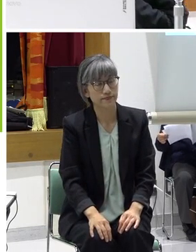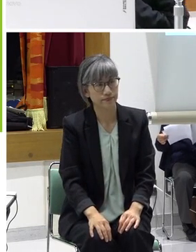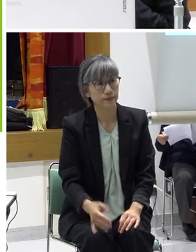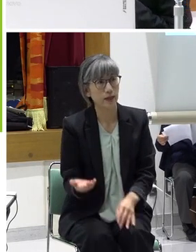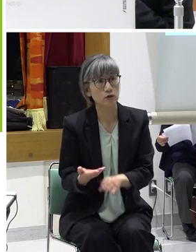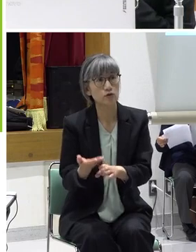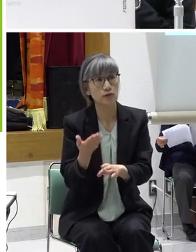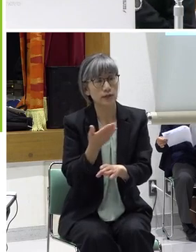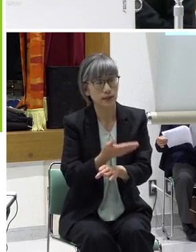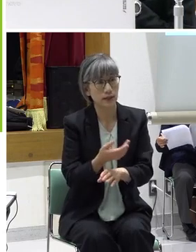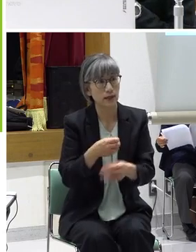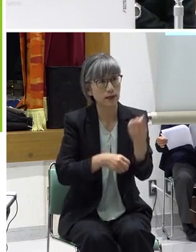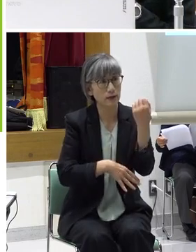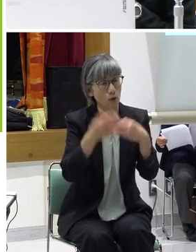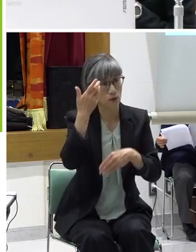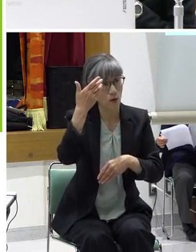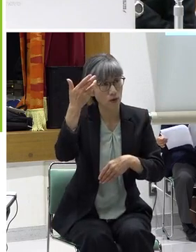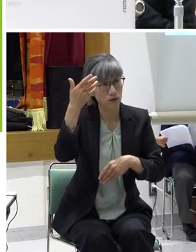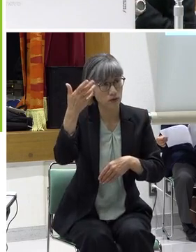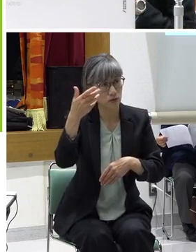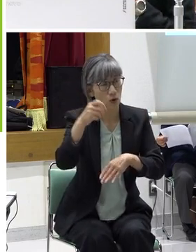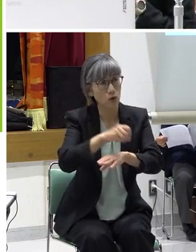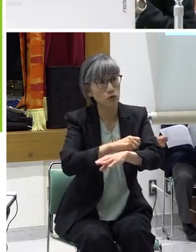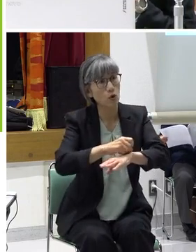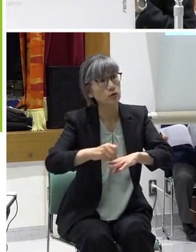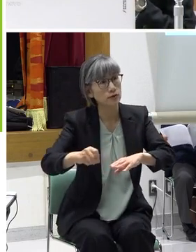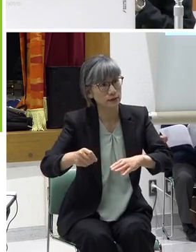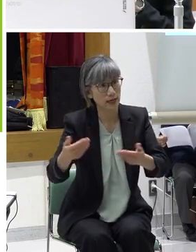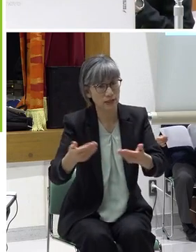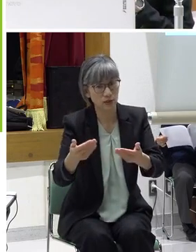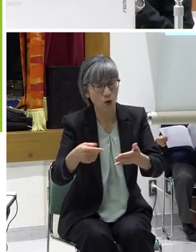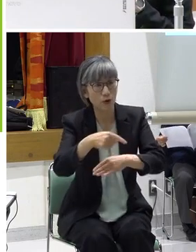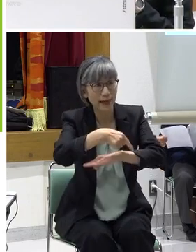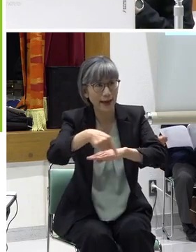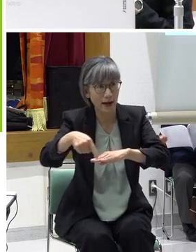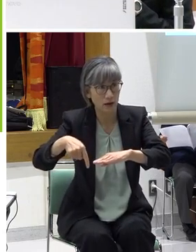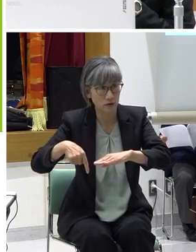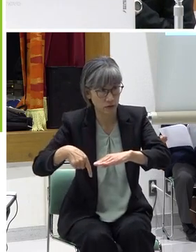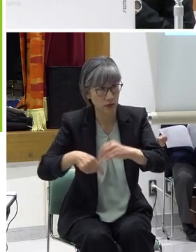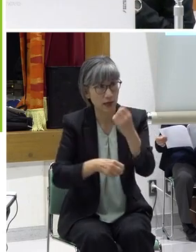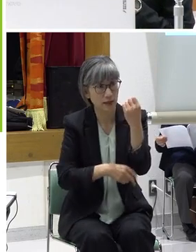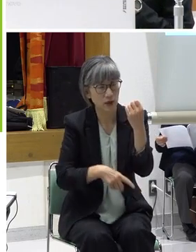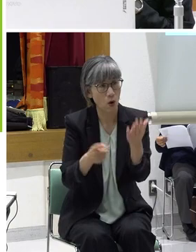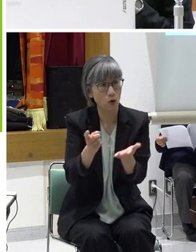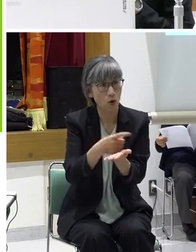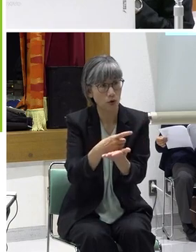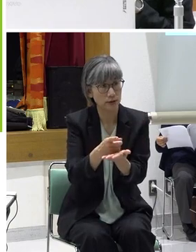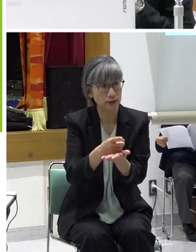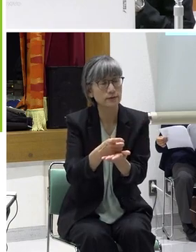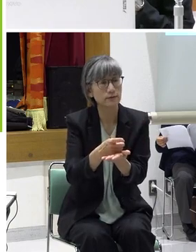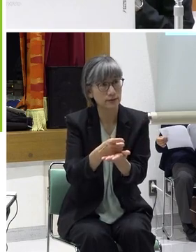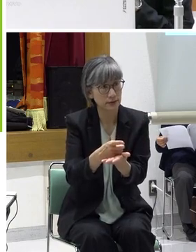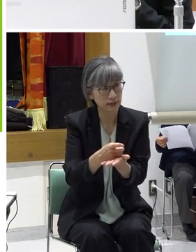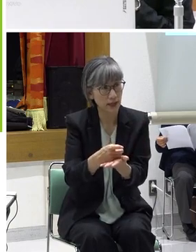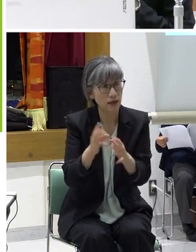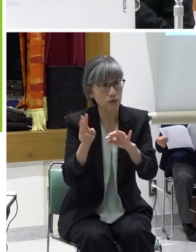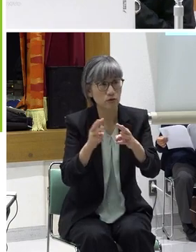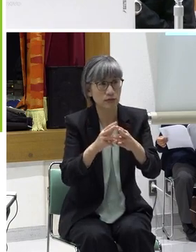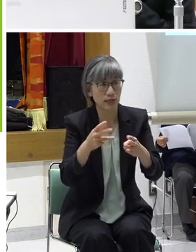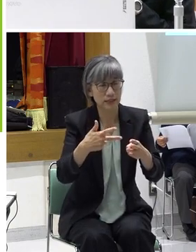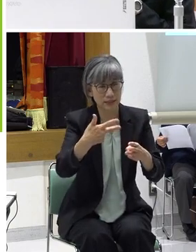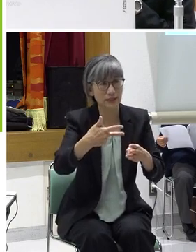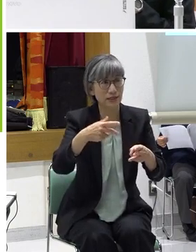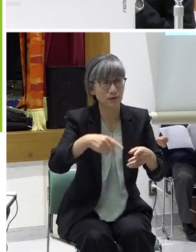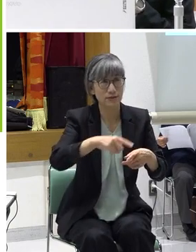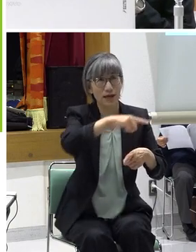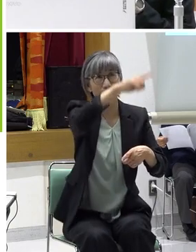次に基本構想特定事業計画の基本方針といたしまして、吹田市全域が載った一冊の